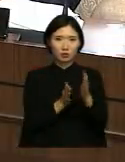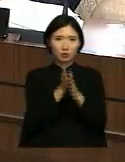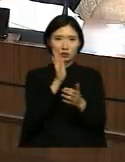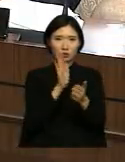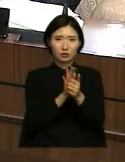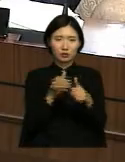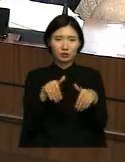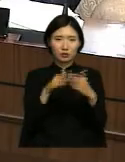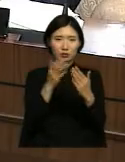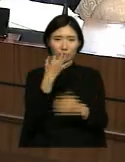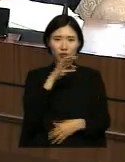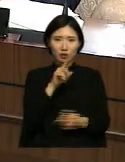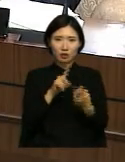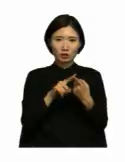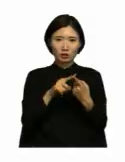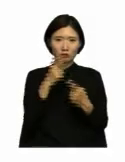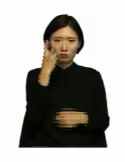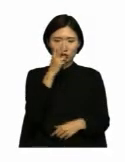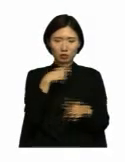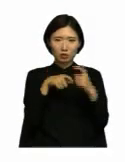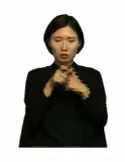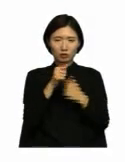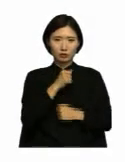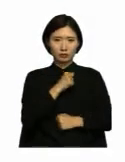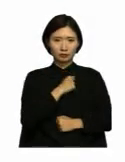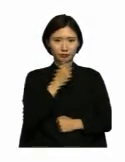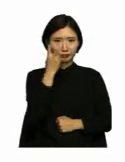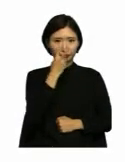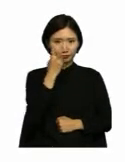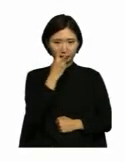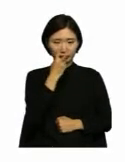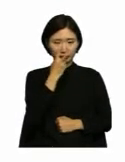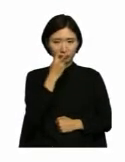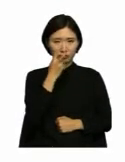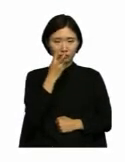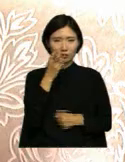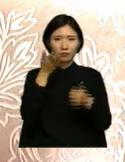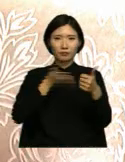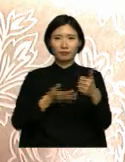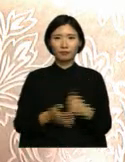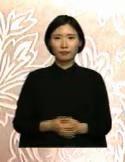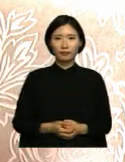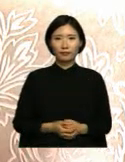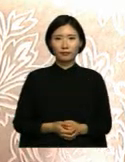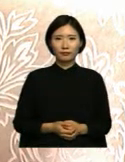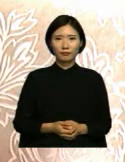도시재생지원센터 설립 효율성을 짚어보고 보다 신중하게 검토할 것을 당부했습니다.